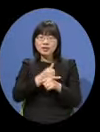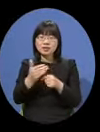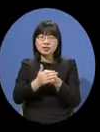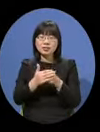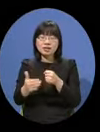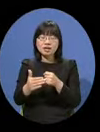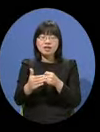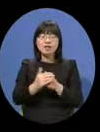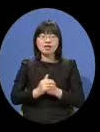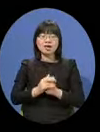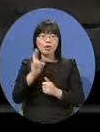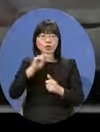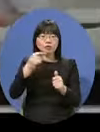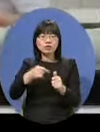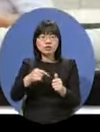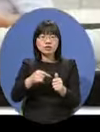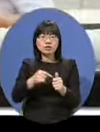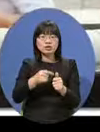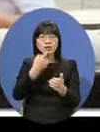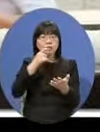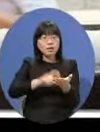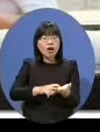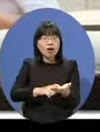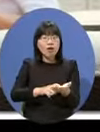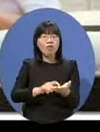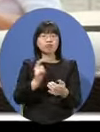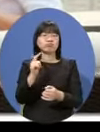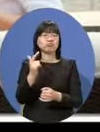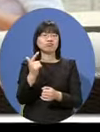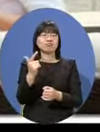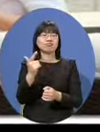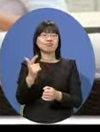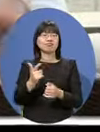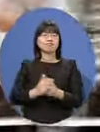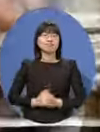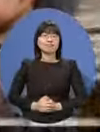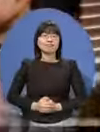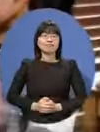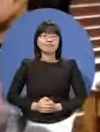해서 아이들 음악 교육이 쉽지만은 않았다는데요.